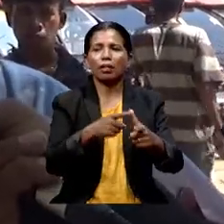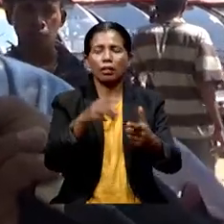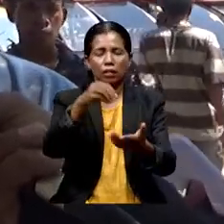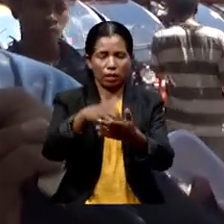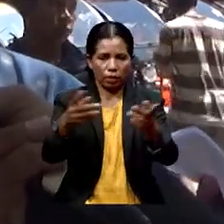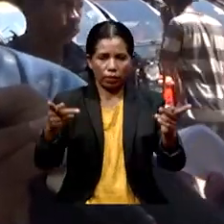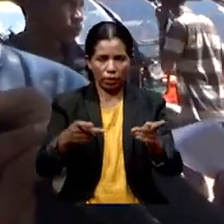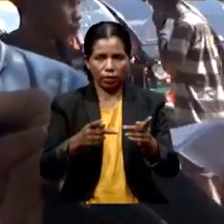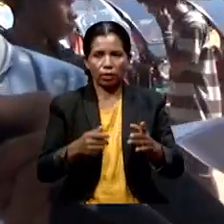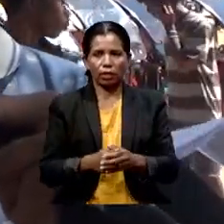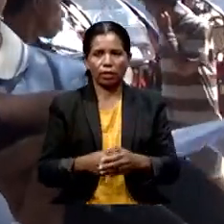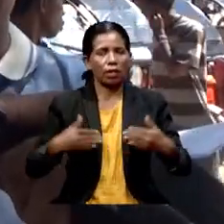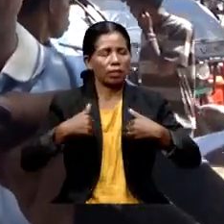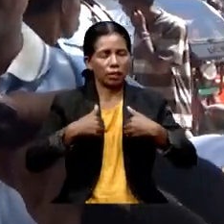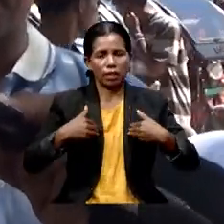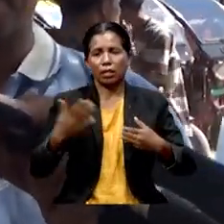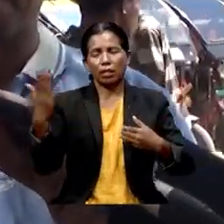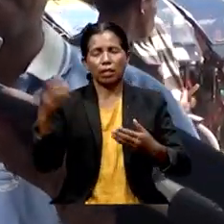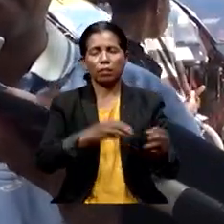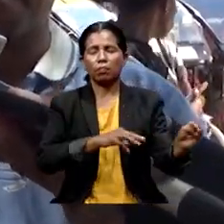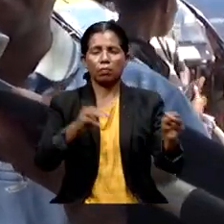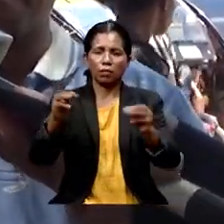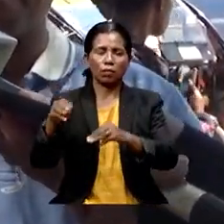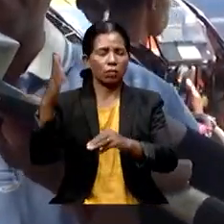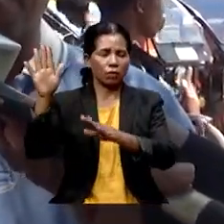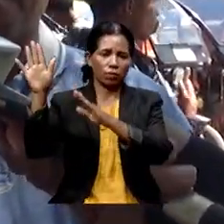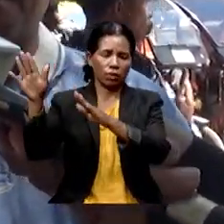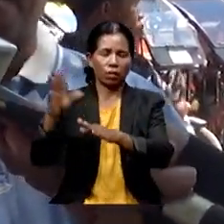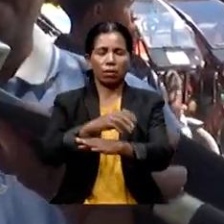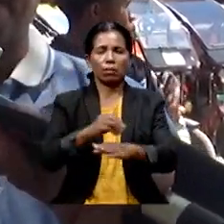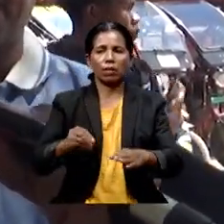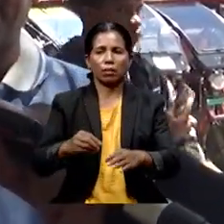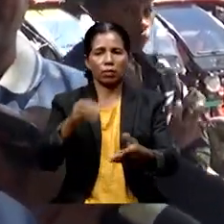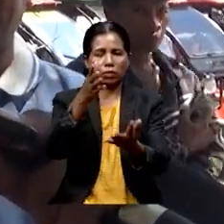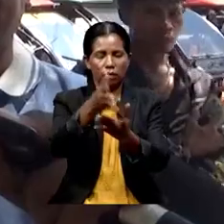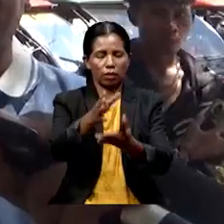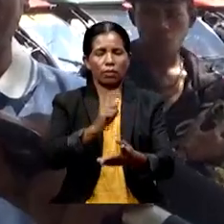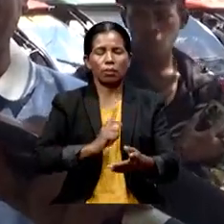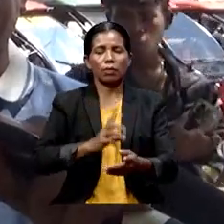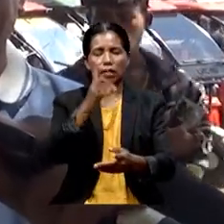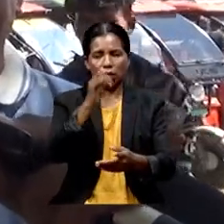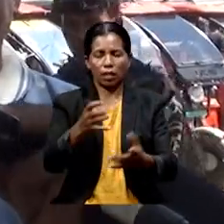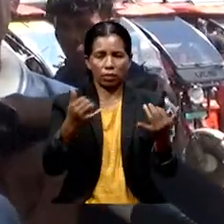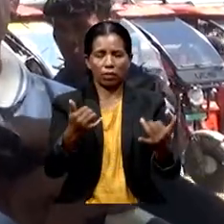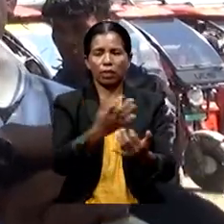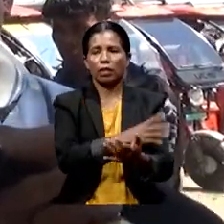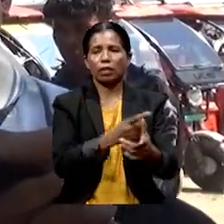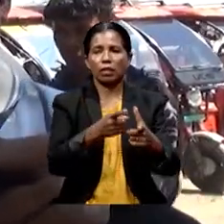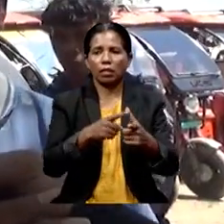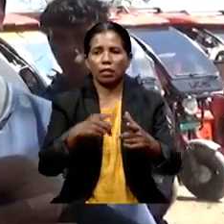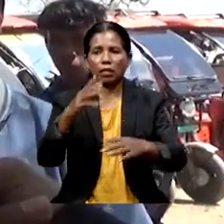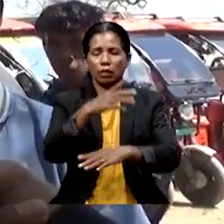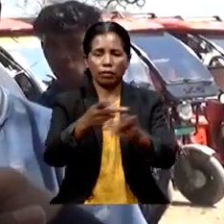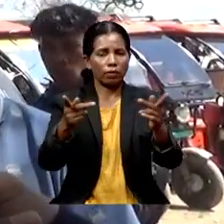fatin. Animal sir na hini fatin. Udah barai hunka, sama foholo sir. Kasat music tama fal benda. Agora rete ia pala ia altar lete no